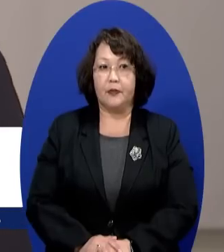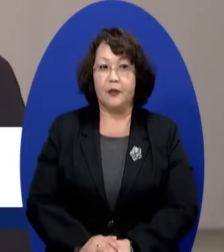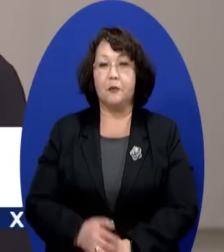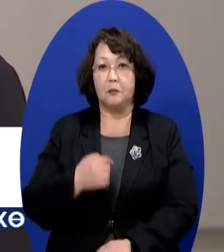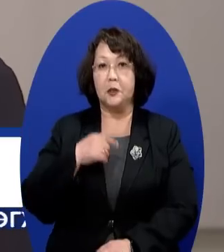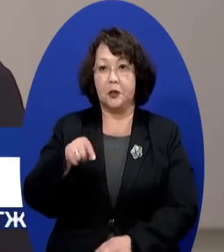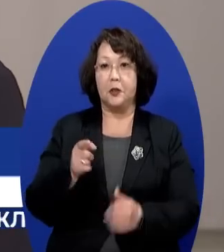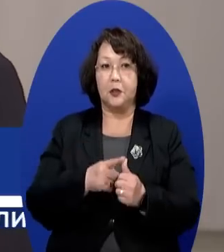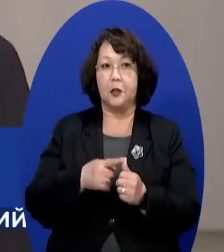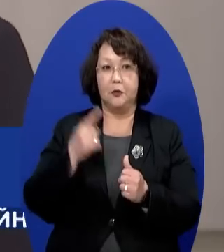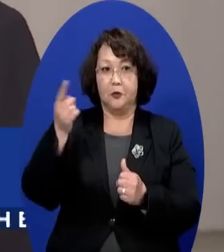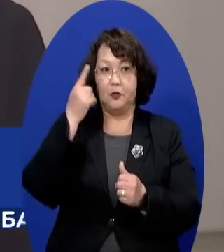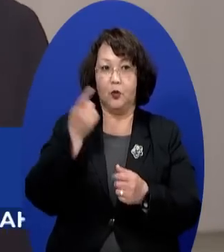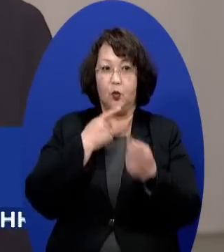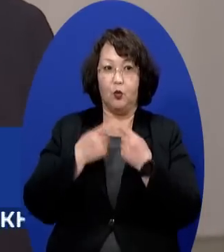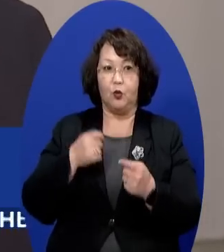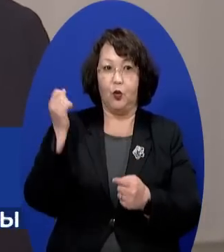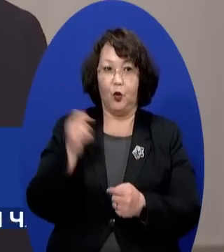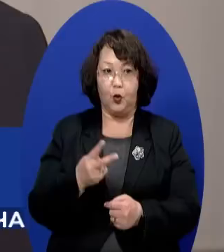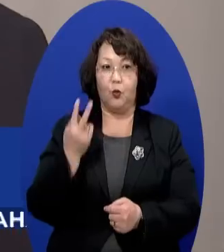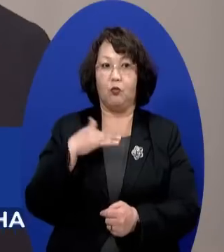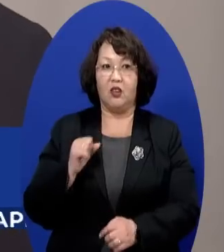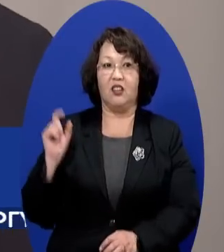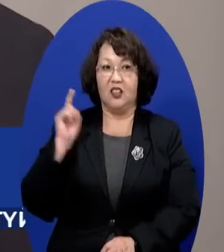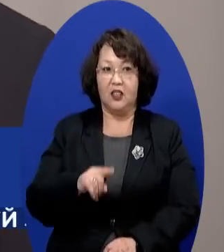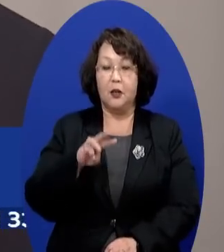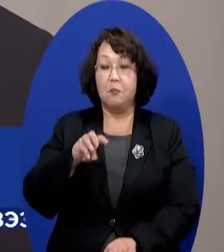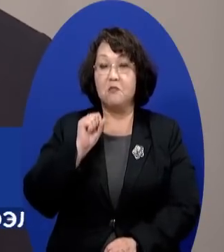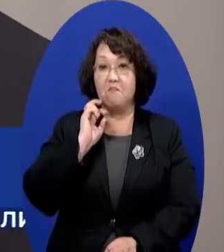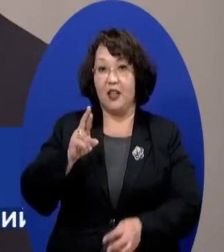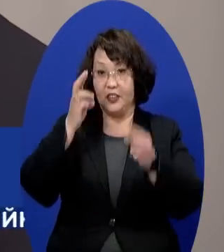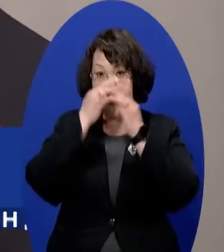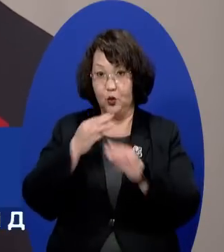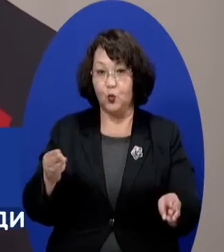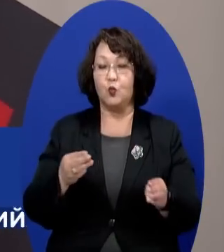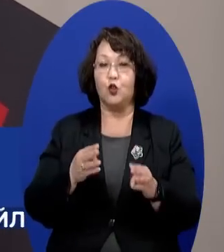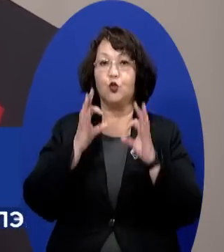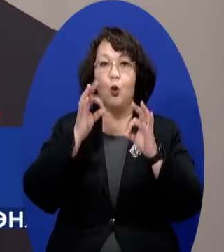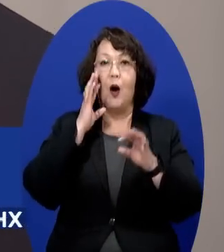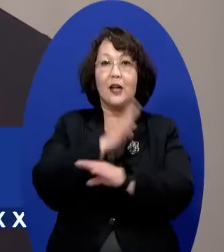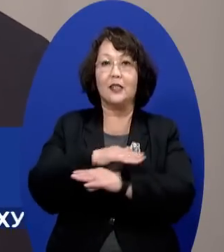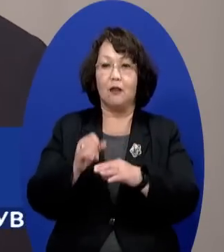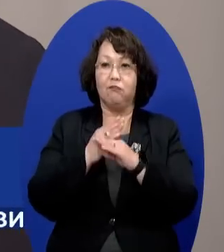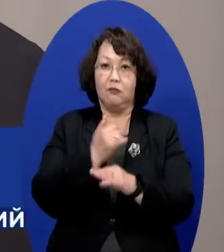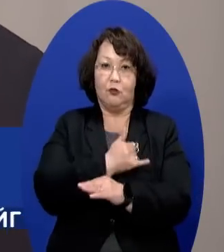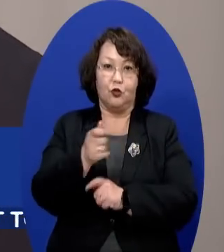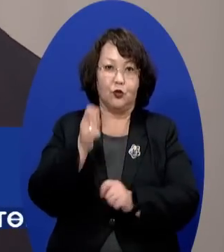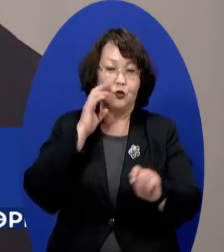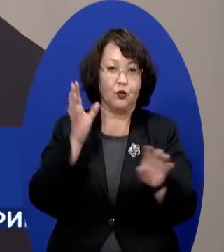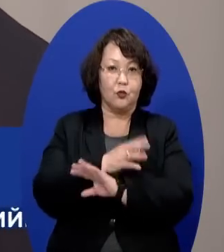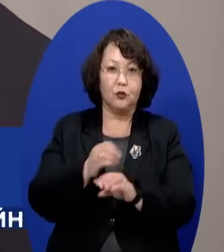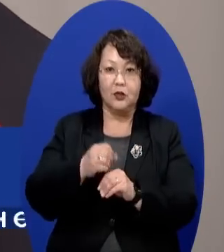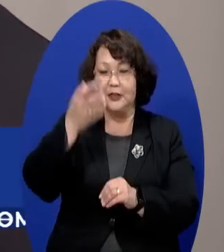Би энэ нэр хүндтэй хуралд 2 дахь удаагаа оролцож байна. Математикийн шинжлэх ухааны оновчтой удирдлагын онлайн дагуу засгийн газрын